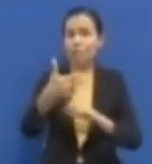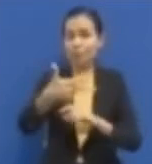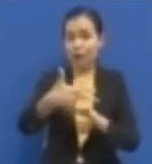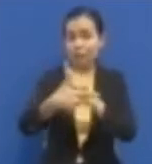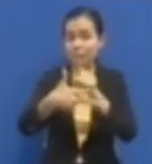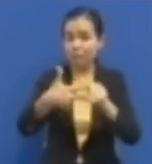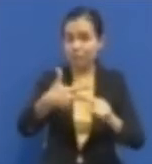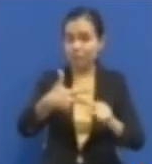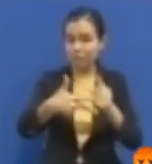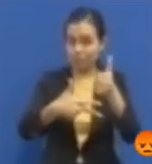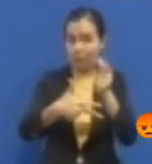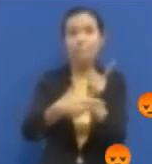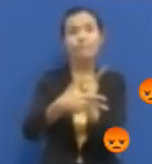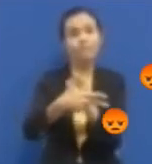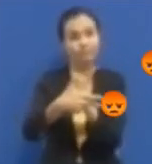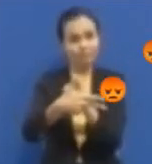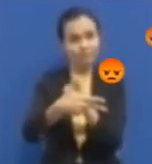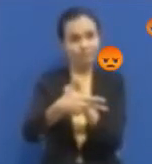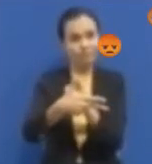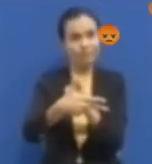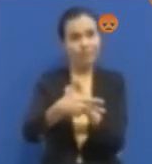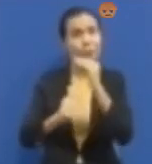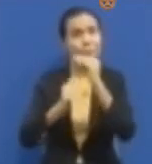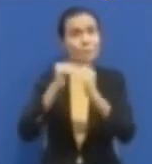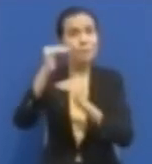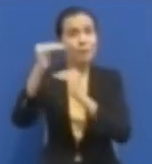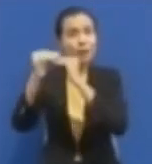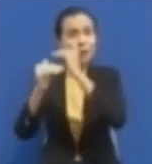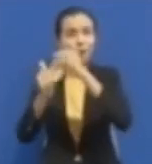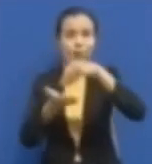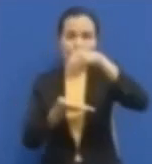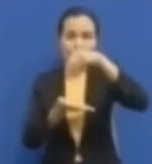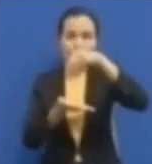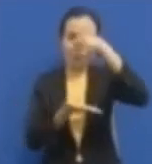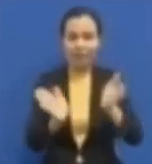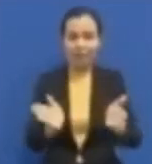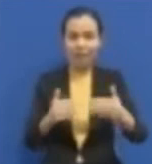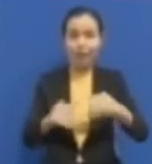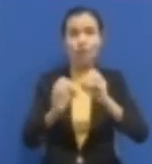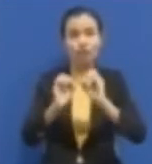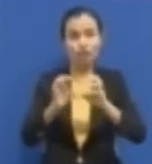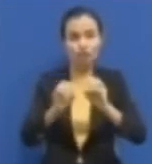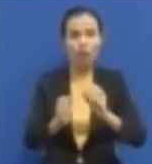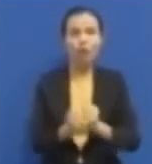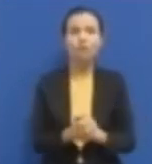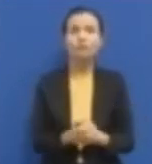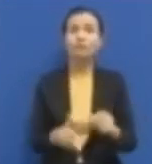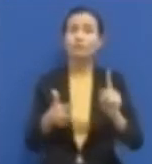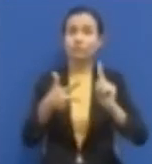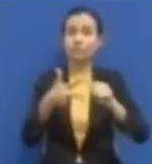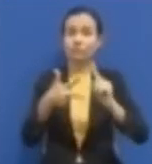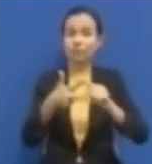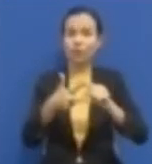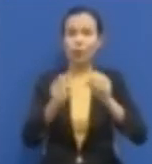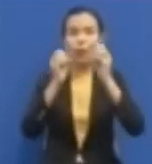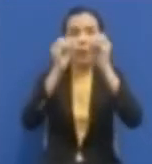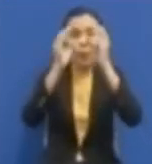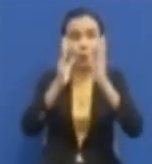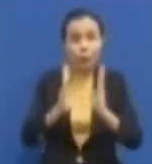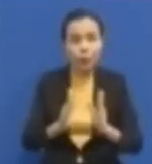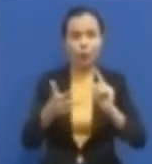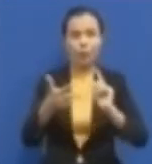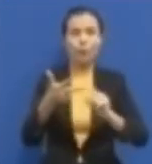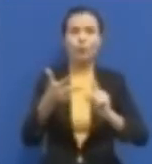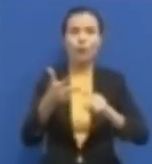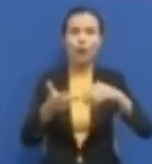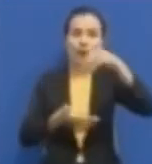ครงการที่1คือการปฏิรูปการเรียนการสอนในชั้นเรียน2การปฏิรูประบบฝึกหัดครูและ3ปฏิรูประบบการศึกษ